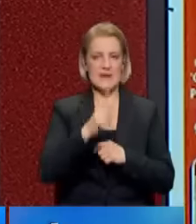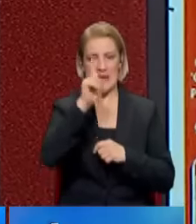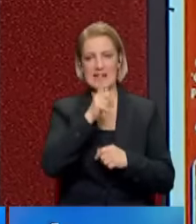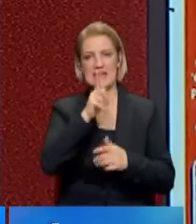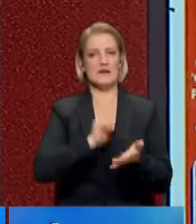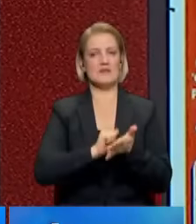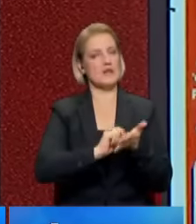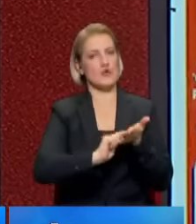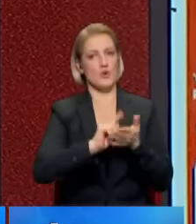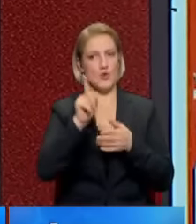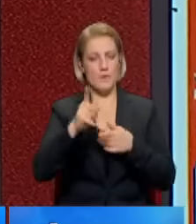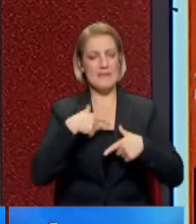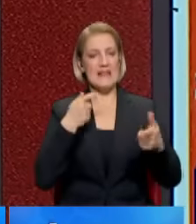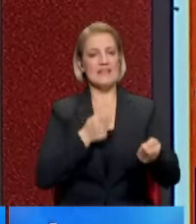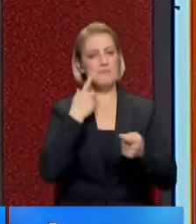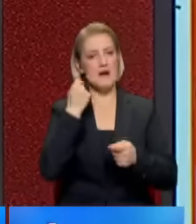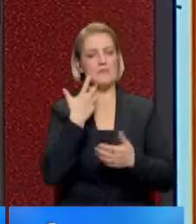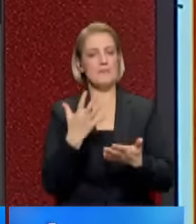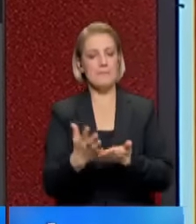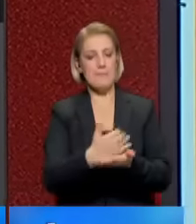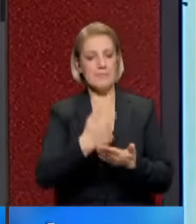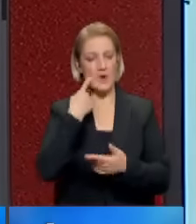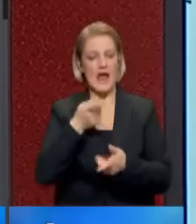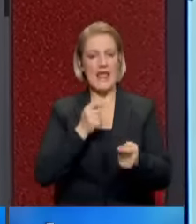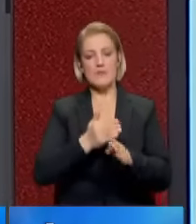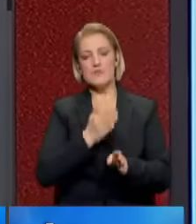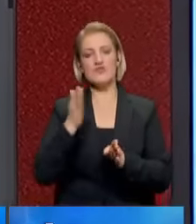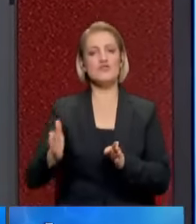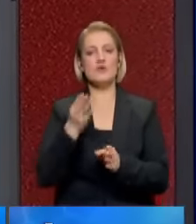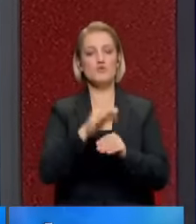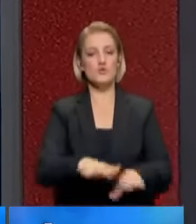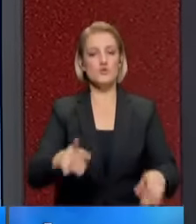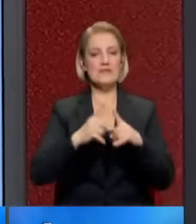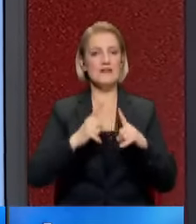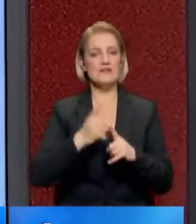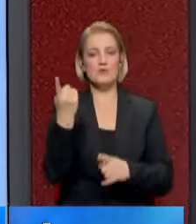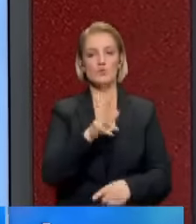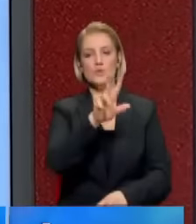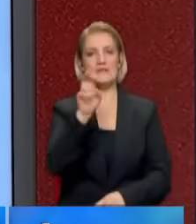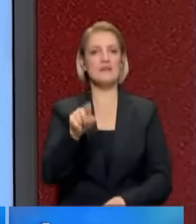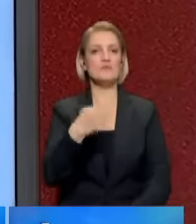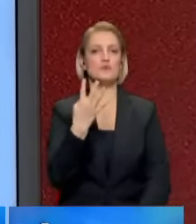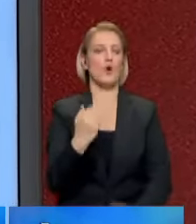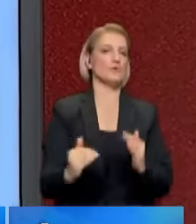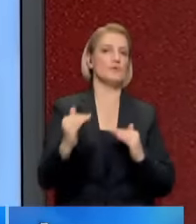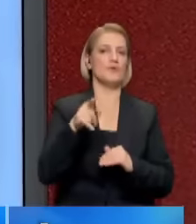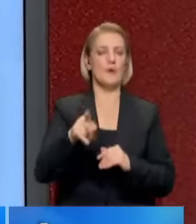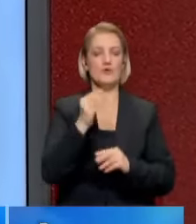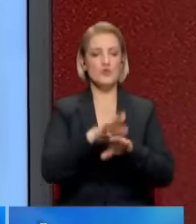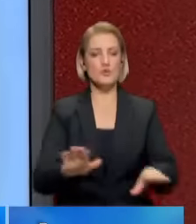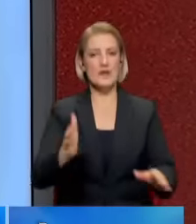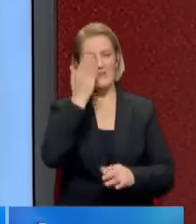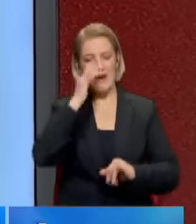Ses gazetesi. Milli Eğitim Bakanlığı verilerine göre eğitim dışındaki çocuk sayısı %38,4 arttı. Çocukların